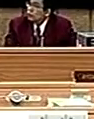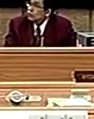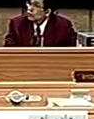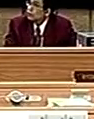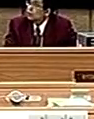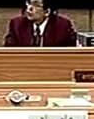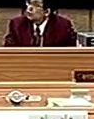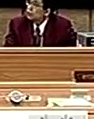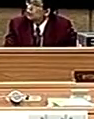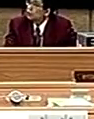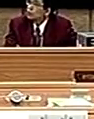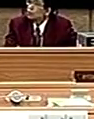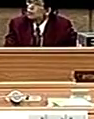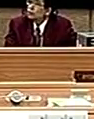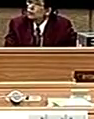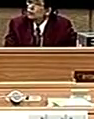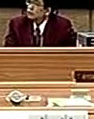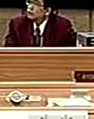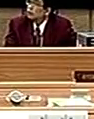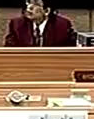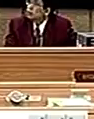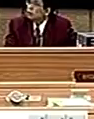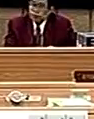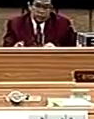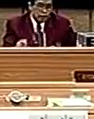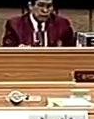ขอทราบจำนวนผู้ลงชื่อประชุม